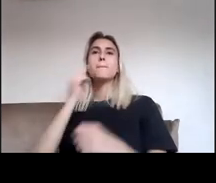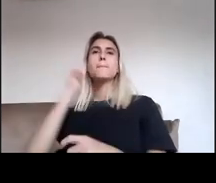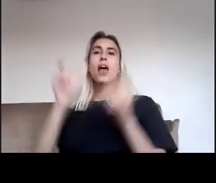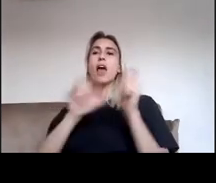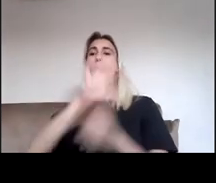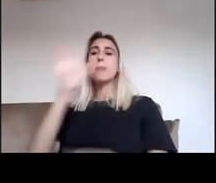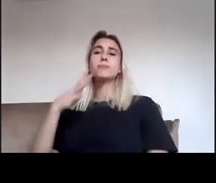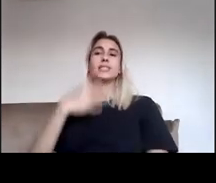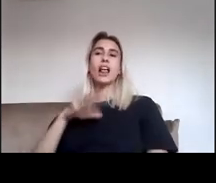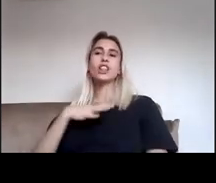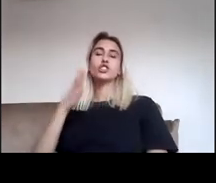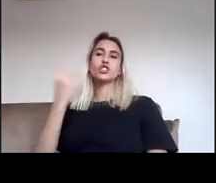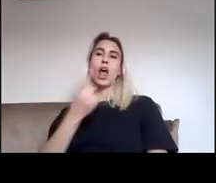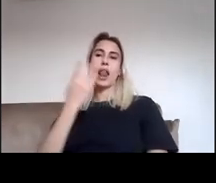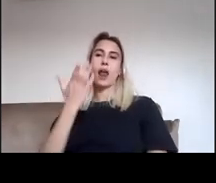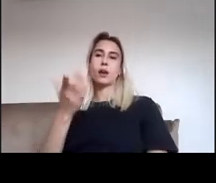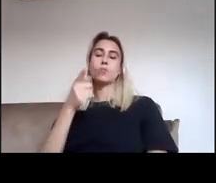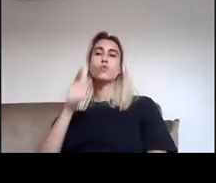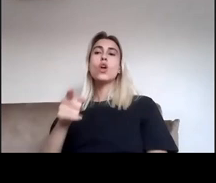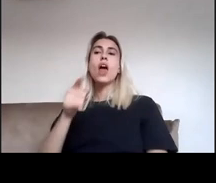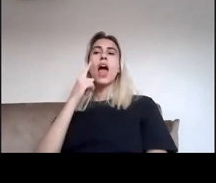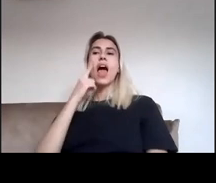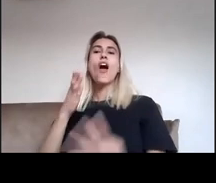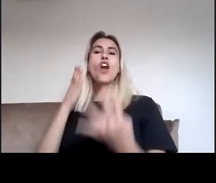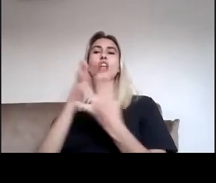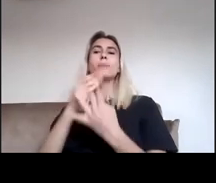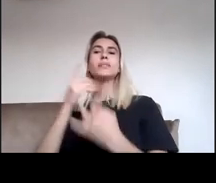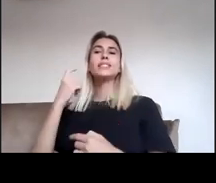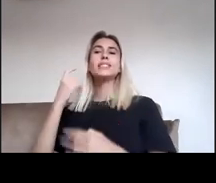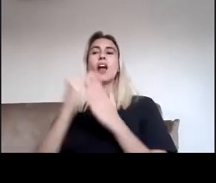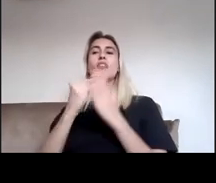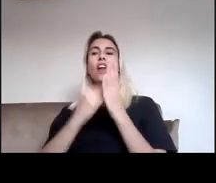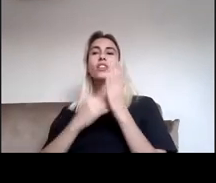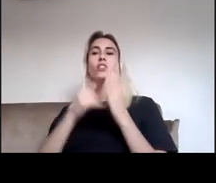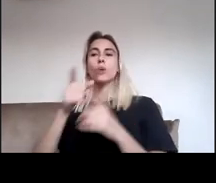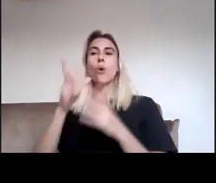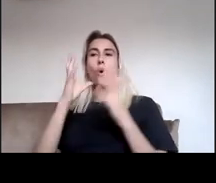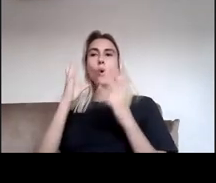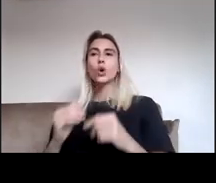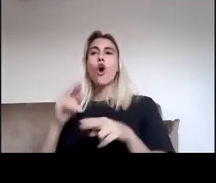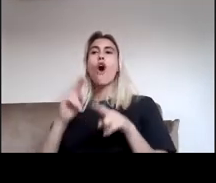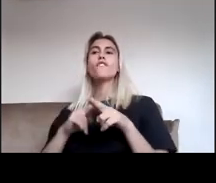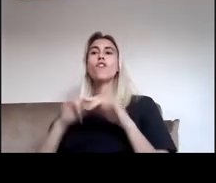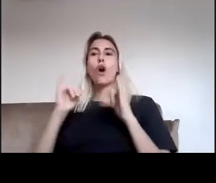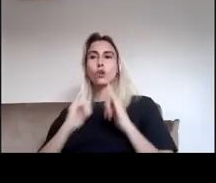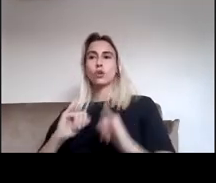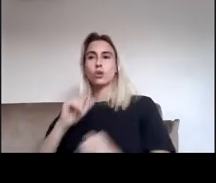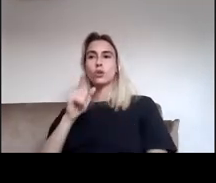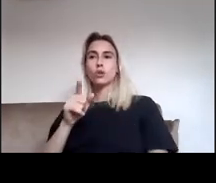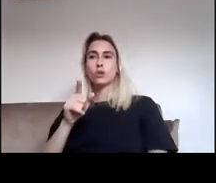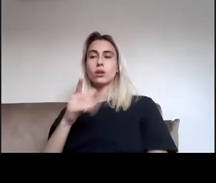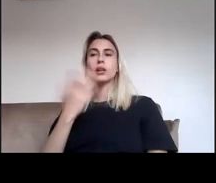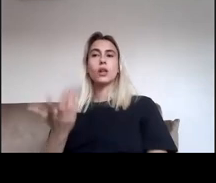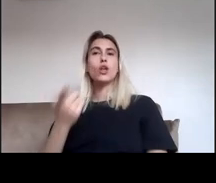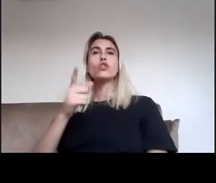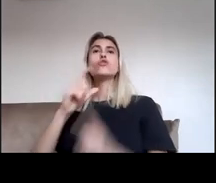ettiği şeyler. Bugün erişilebilirlik standartlarıyla oluşturulmuş bir aracın sağladığı konforla, ki dolmuş